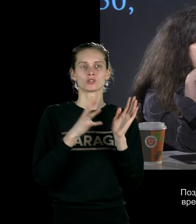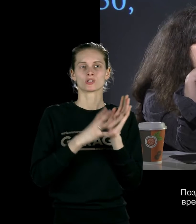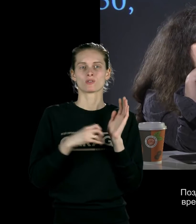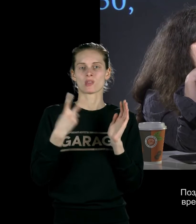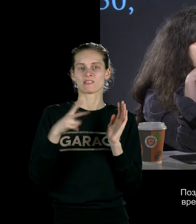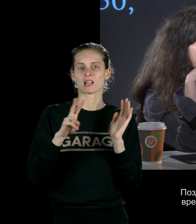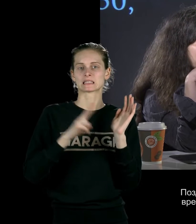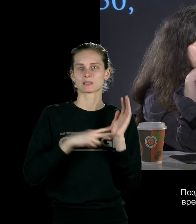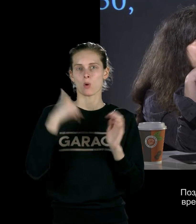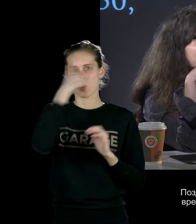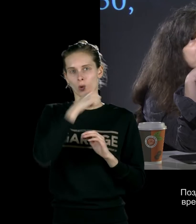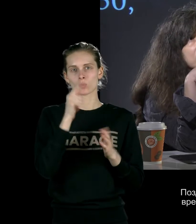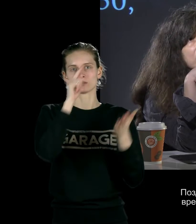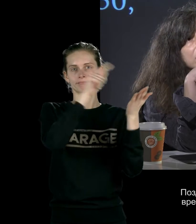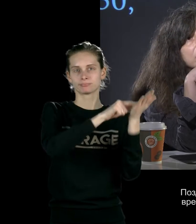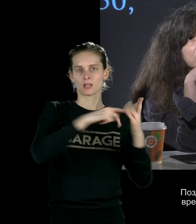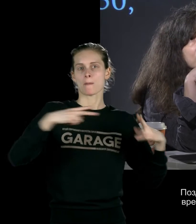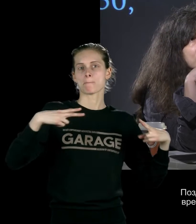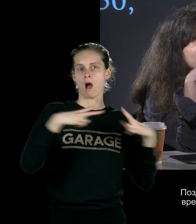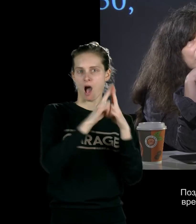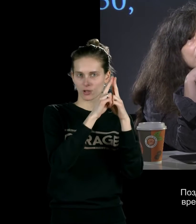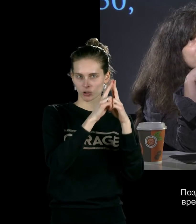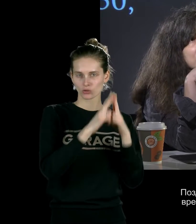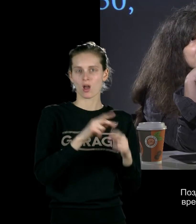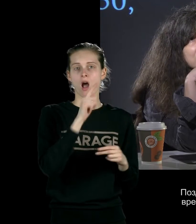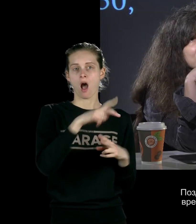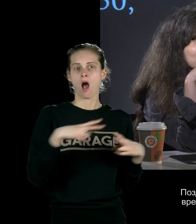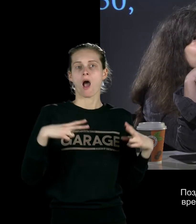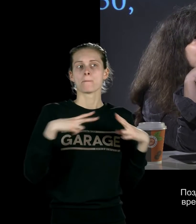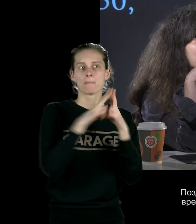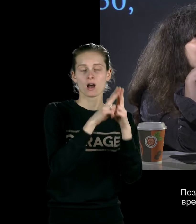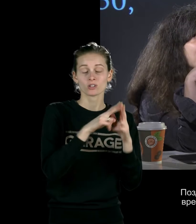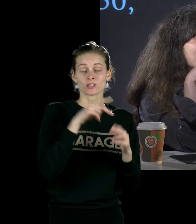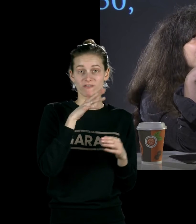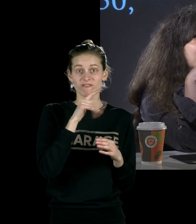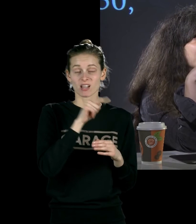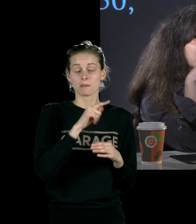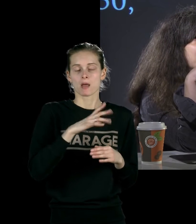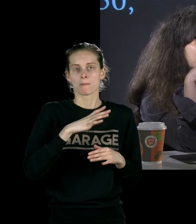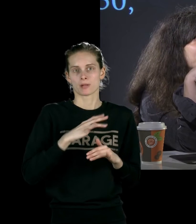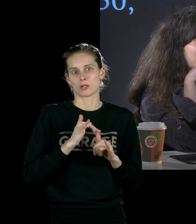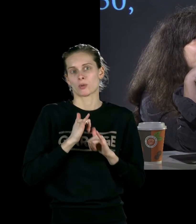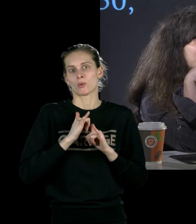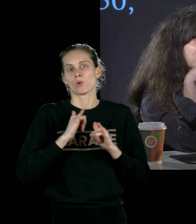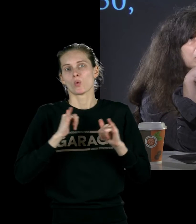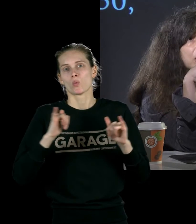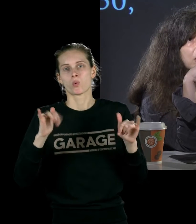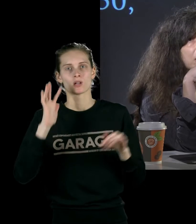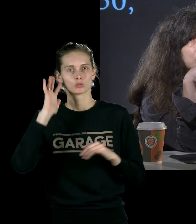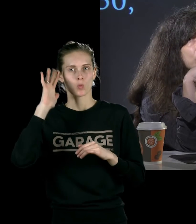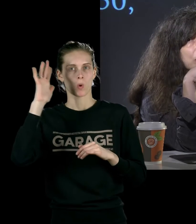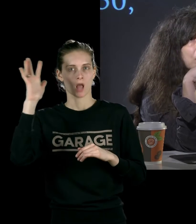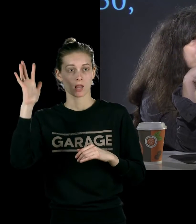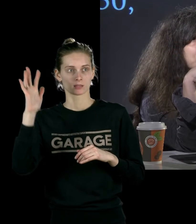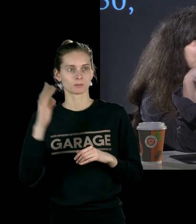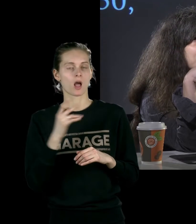27-й год в Париже, это, как вы понимаете, момент расцвета сюрреализма, расцвета искусства. И именно там, в Париже, Бэкон решает